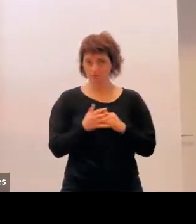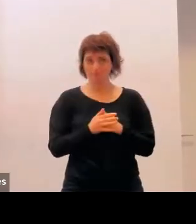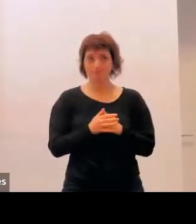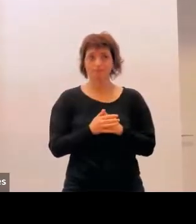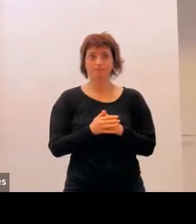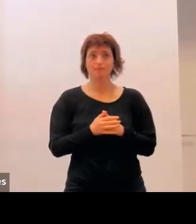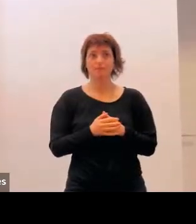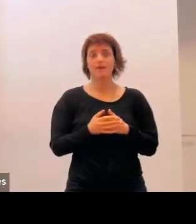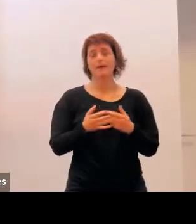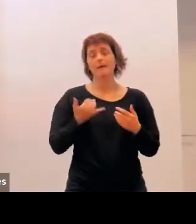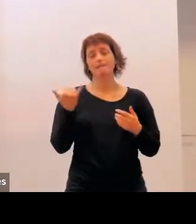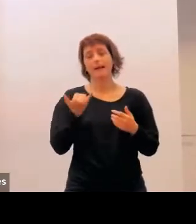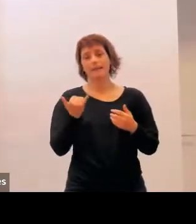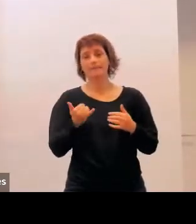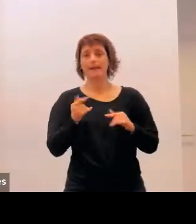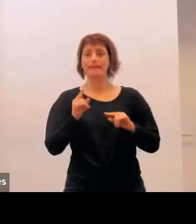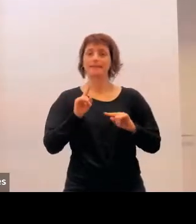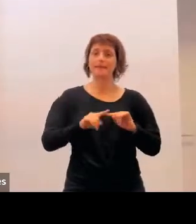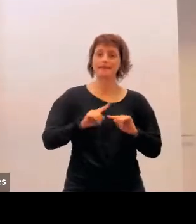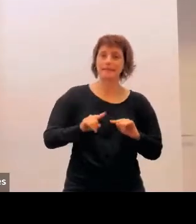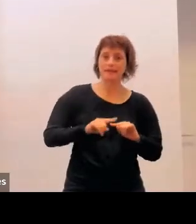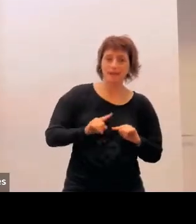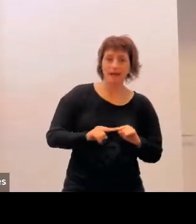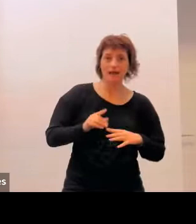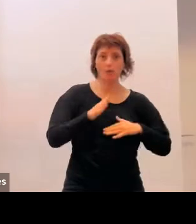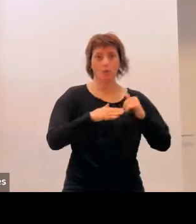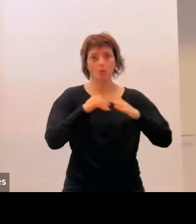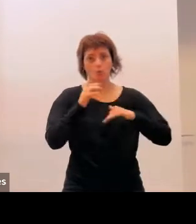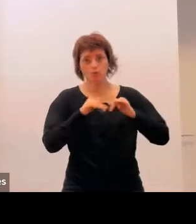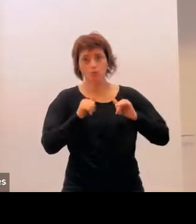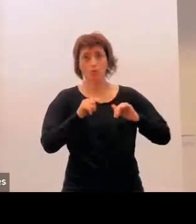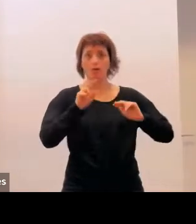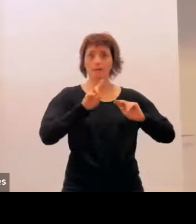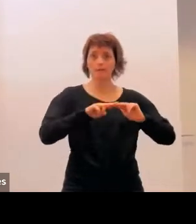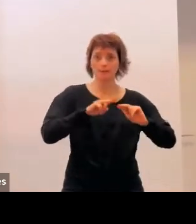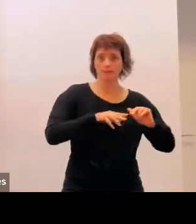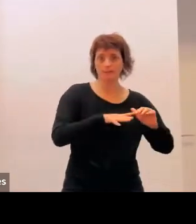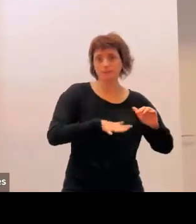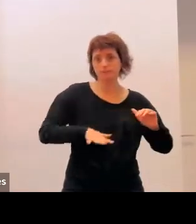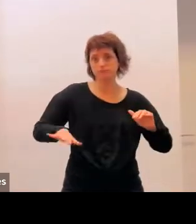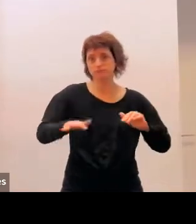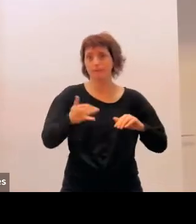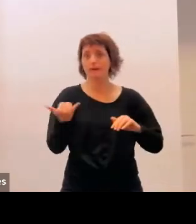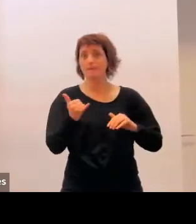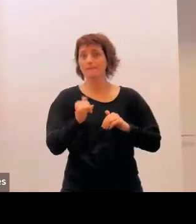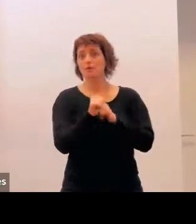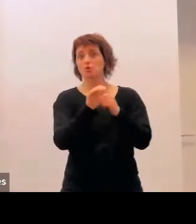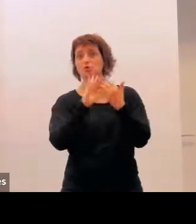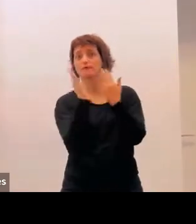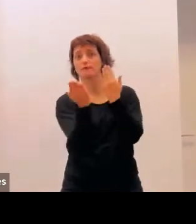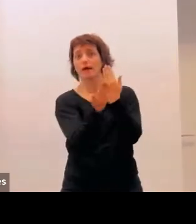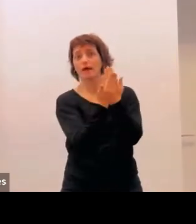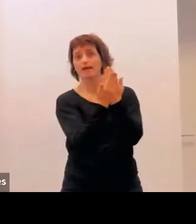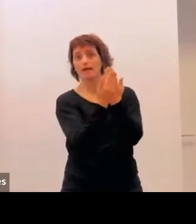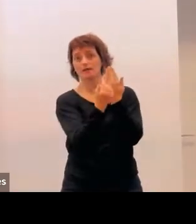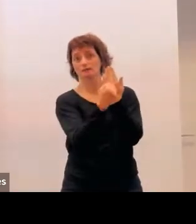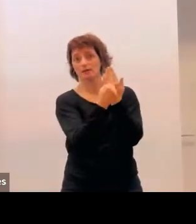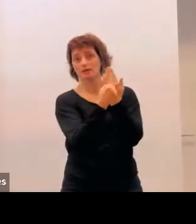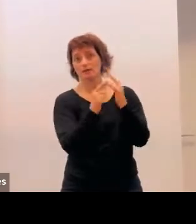sur le détail de toutes ces opérations, vous les trouverez donc dans les annexes jointes dans la présente